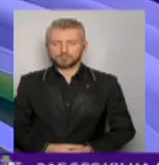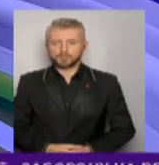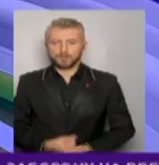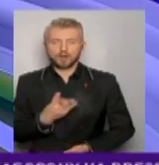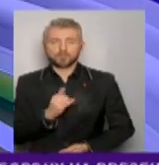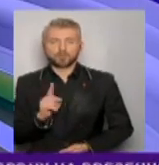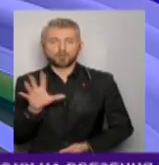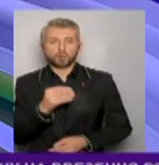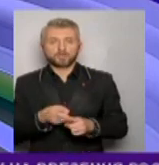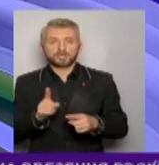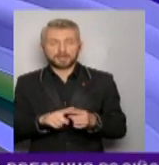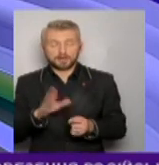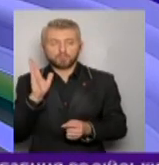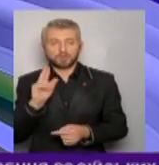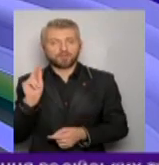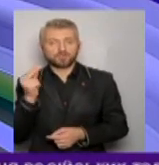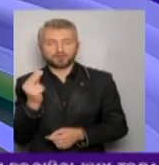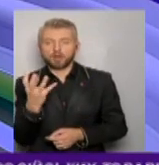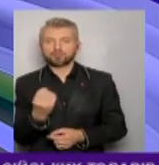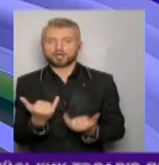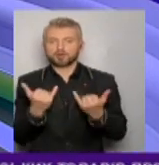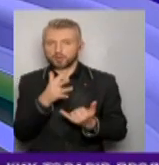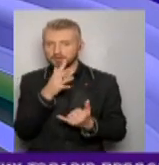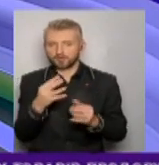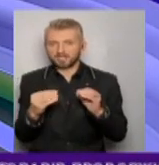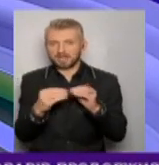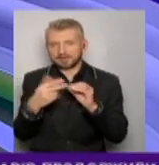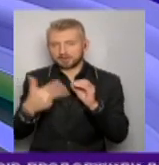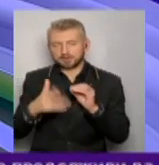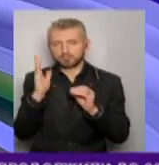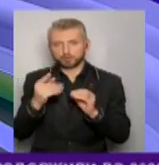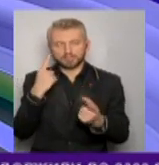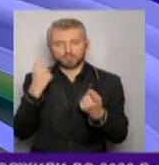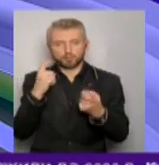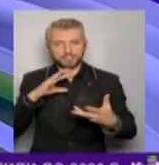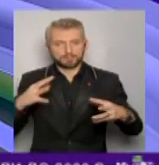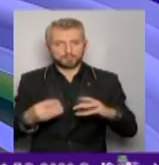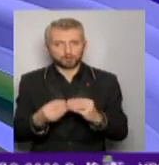Ну що ж, про все це вже в четвер, а ще сьогодні о 22:30 будемо підбивати